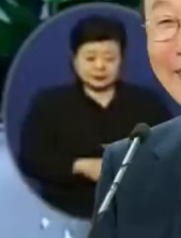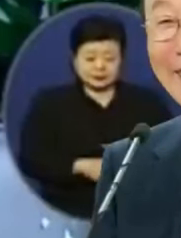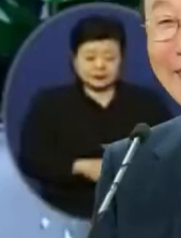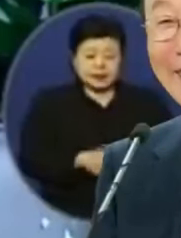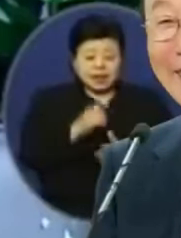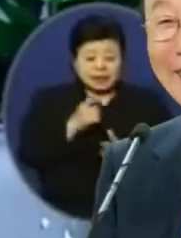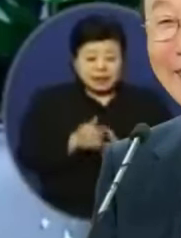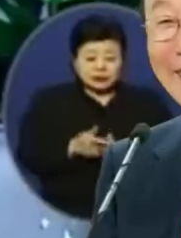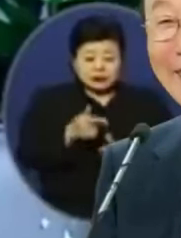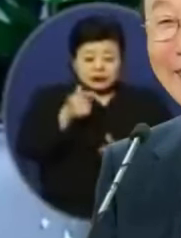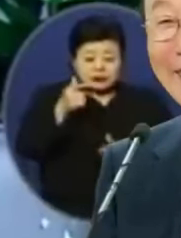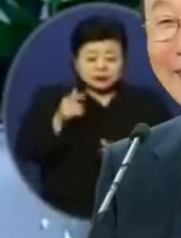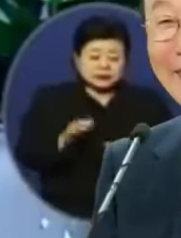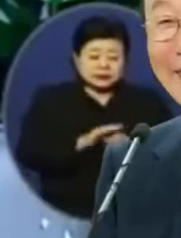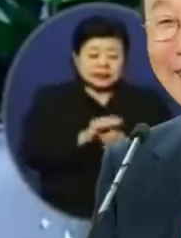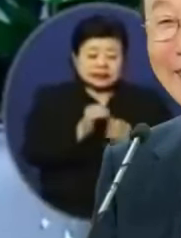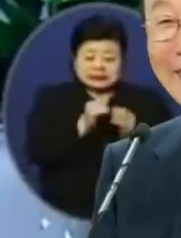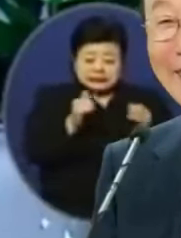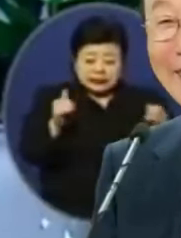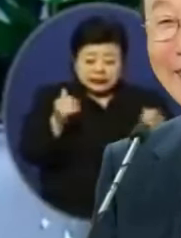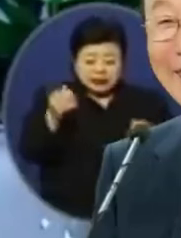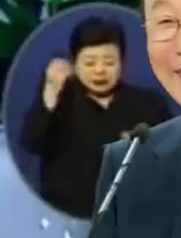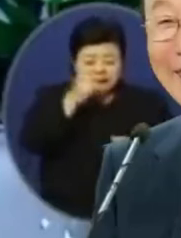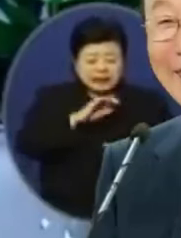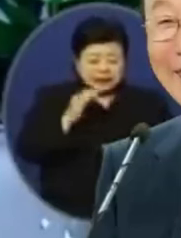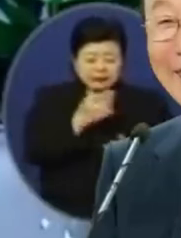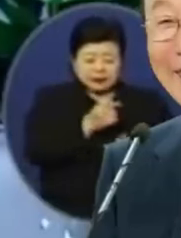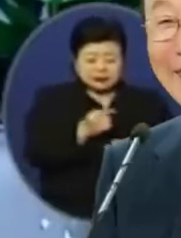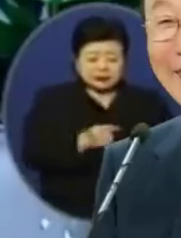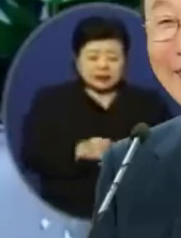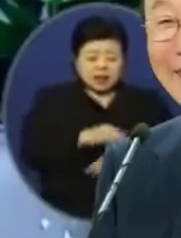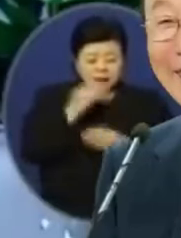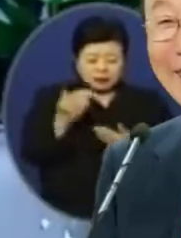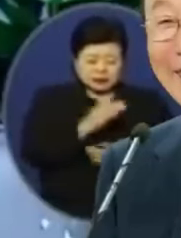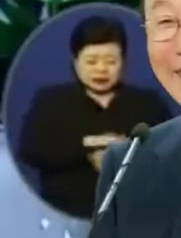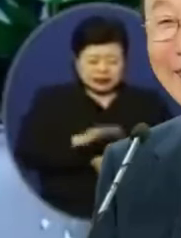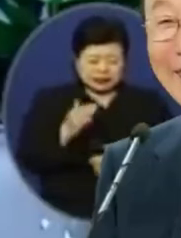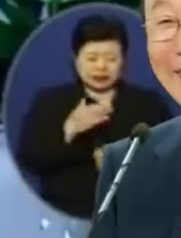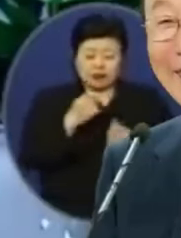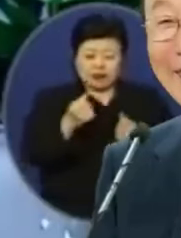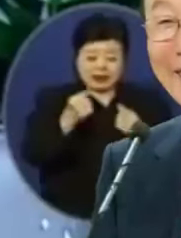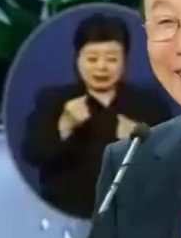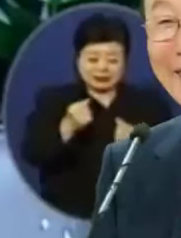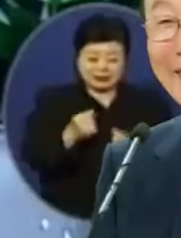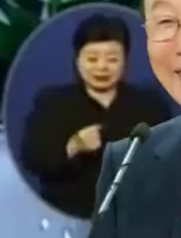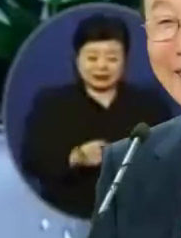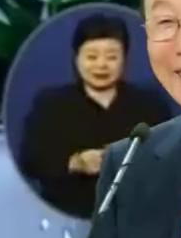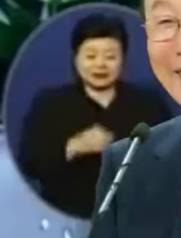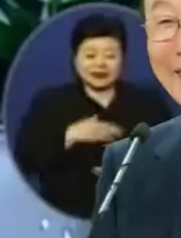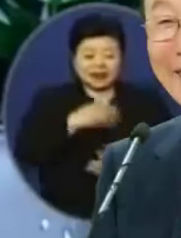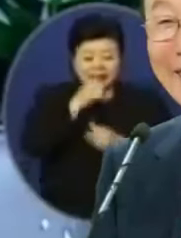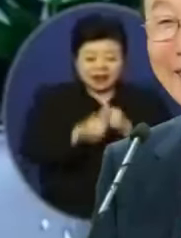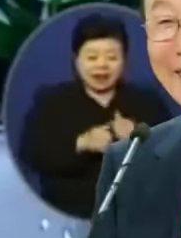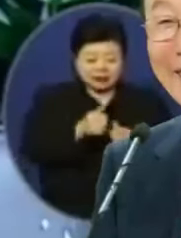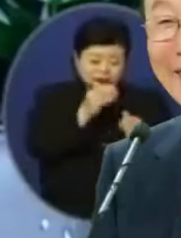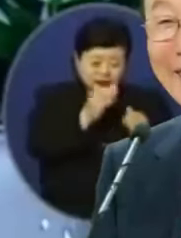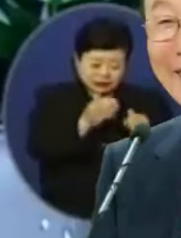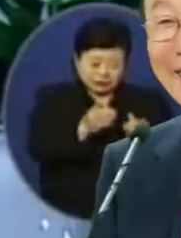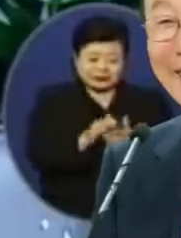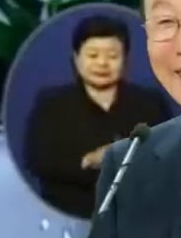그래서 예수님이 사랑하는 자여 내 영혼이 잘된 같이 내가 범사에 잘되고 강건하기를 내가